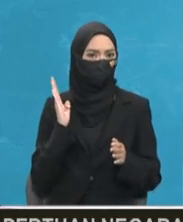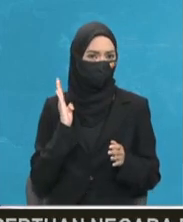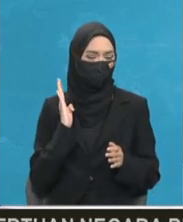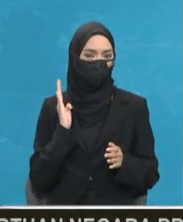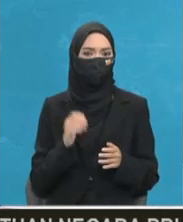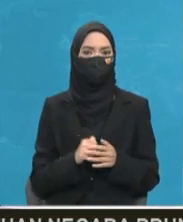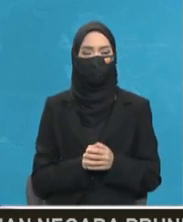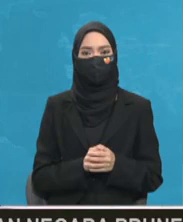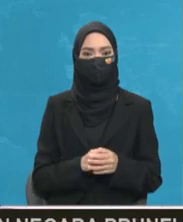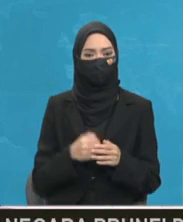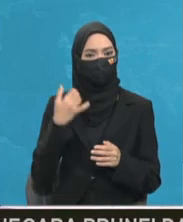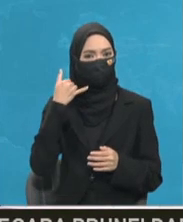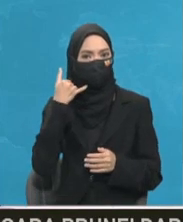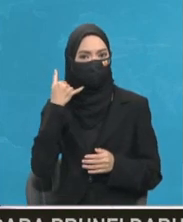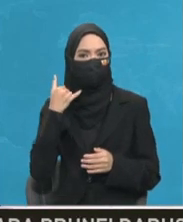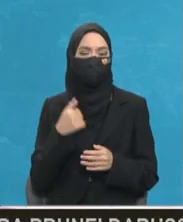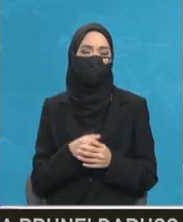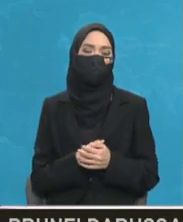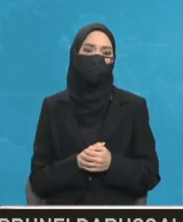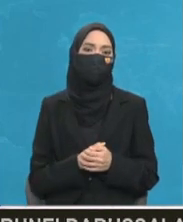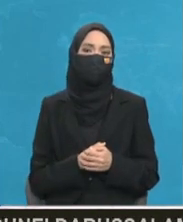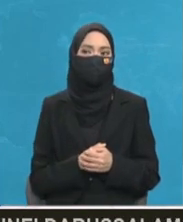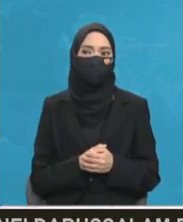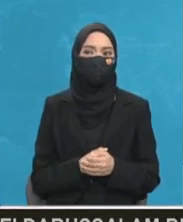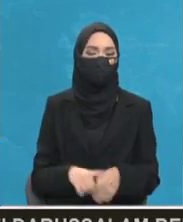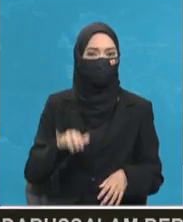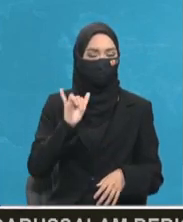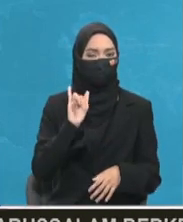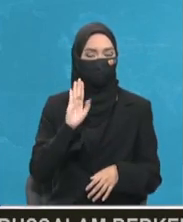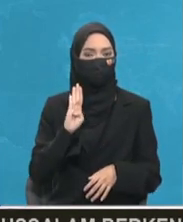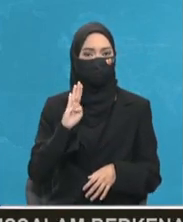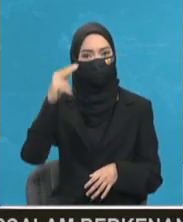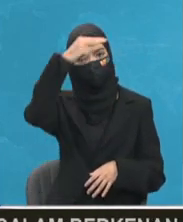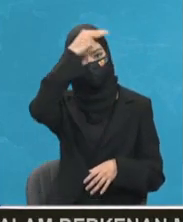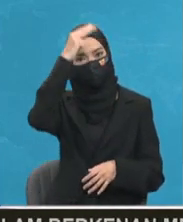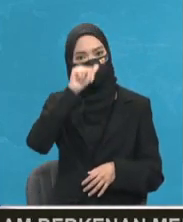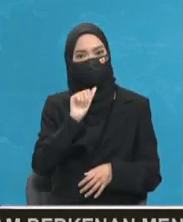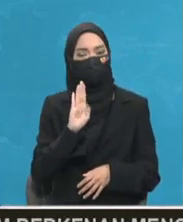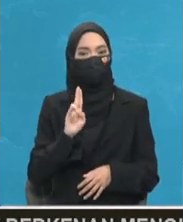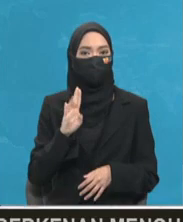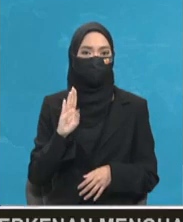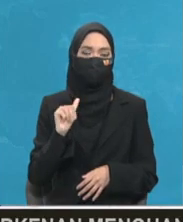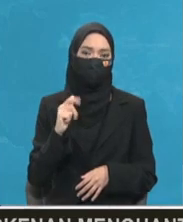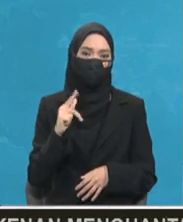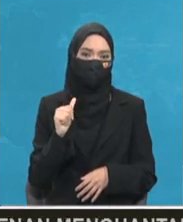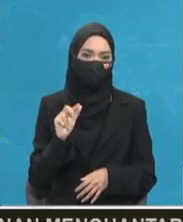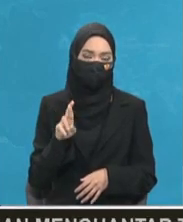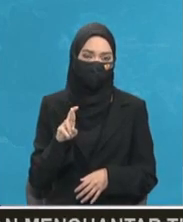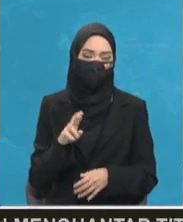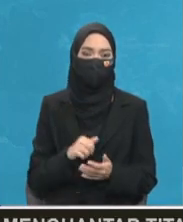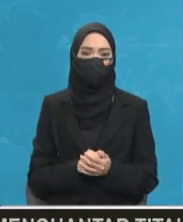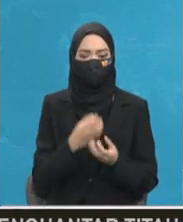pekerja yang berhormat pingin orang kaya seri karena Dato Sri Setyo Doktor Haji Abu Bakar Bin Haj pong